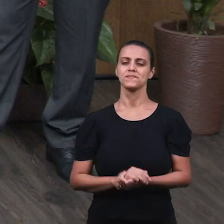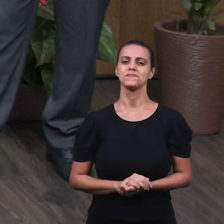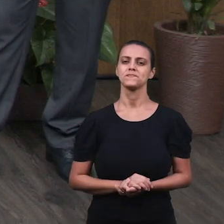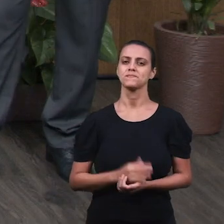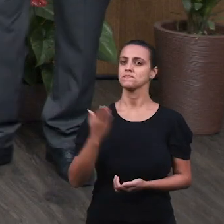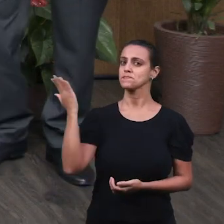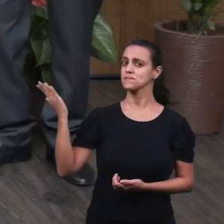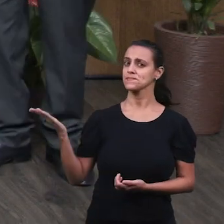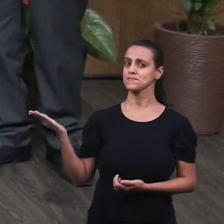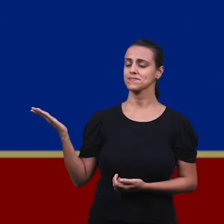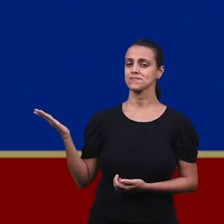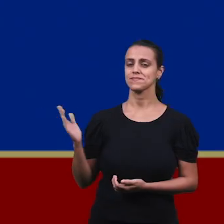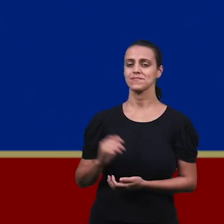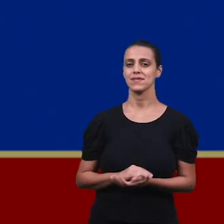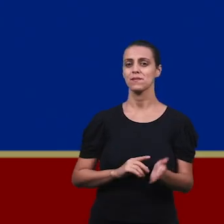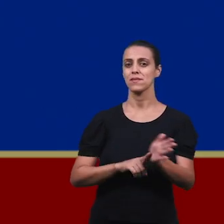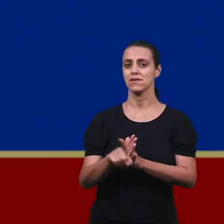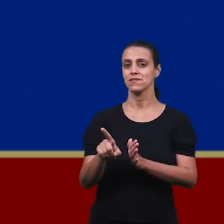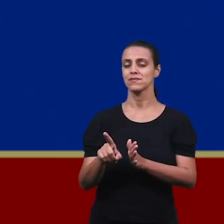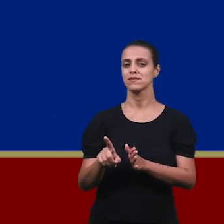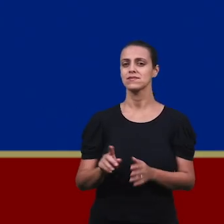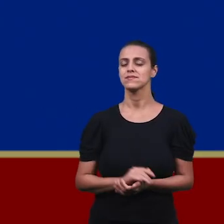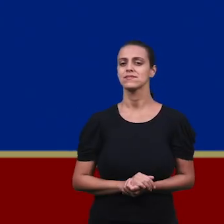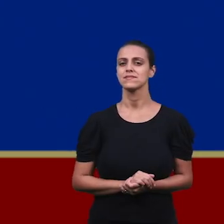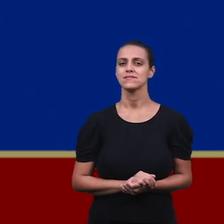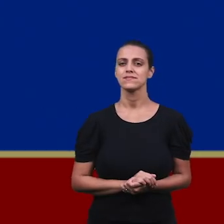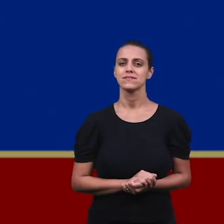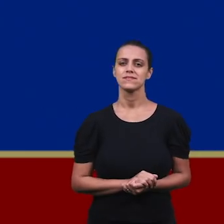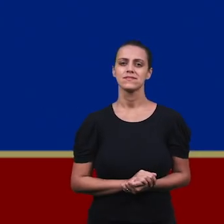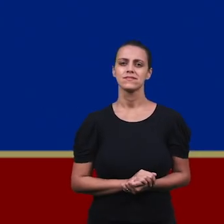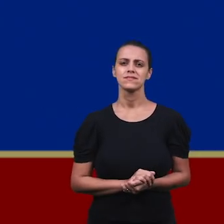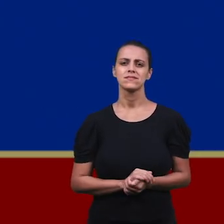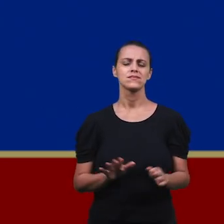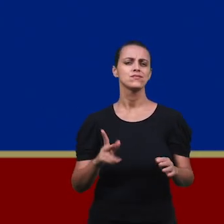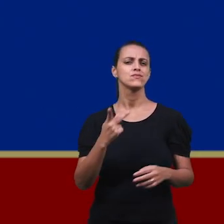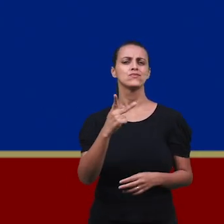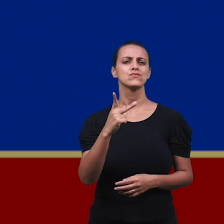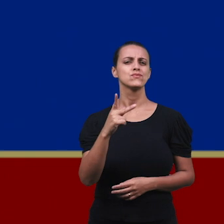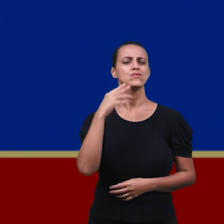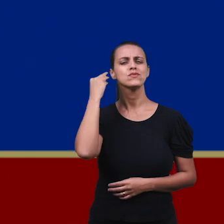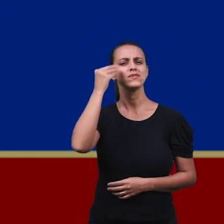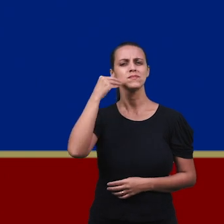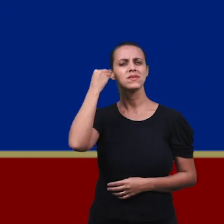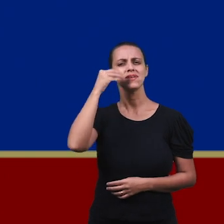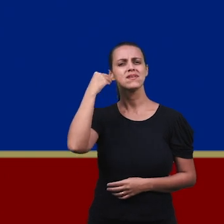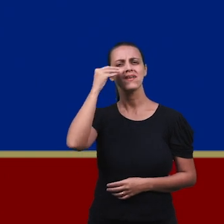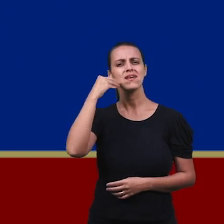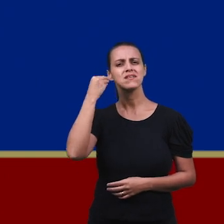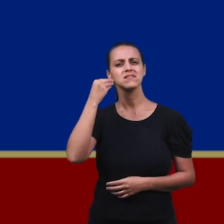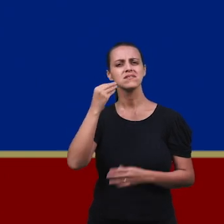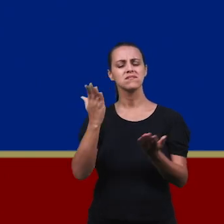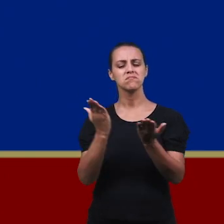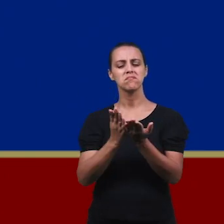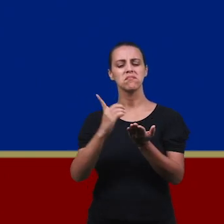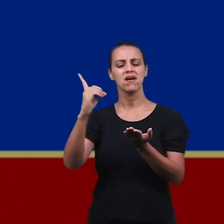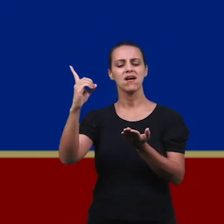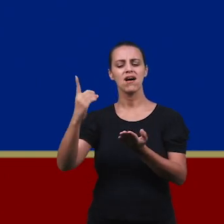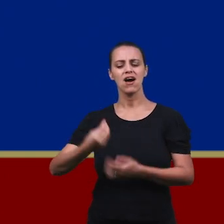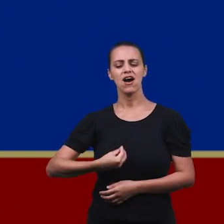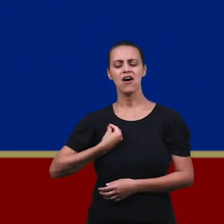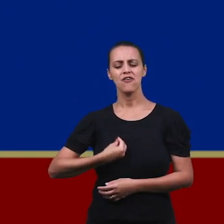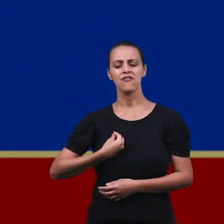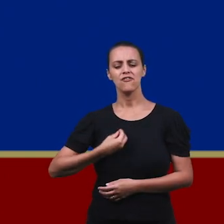WhatsApp. Voici la question. Quelle est votre expérience avec la parole vivante? Nous allons reprendre. Quelle